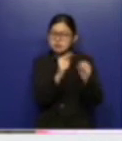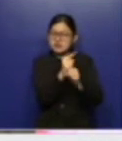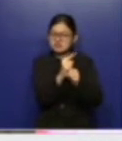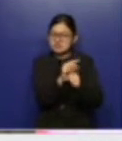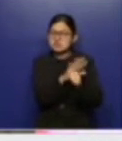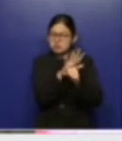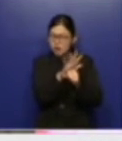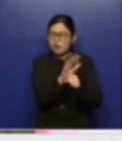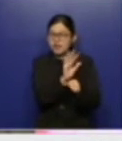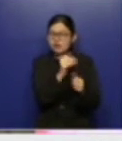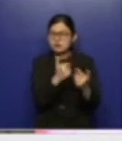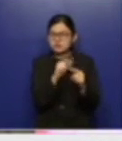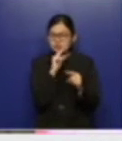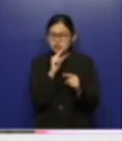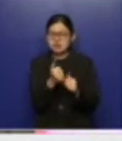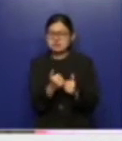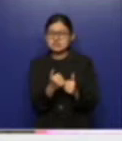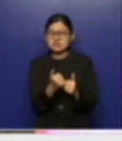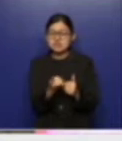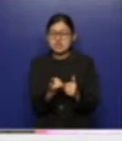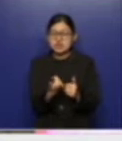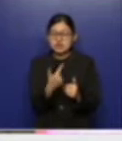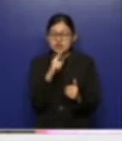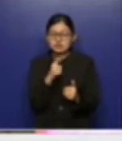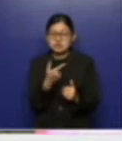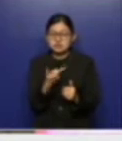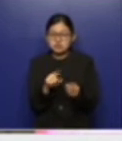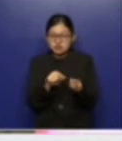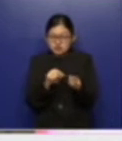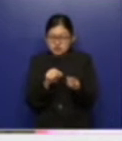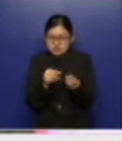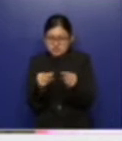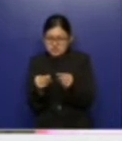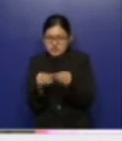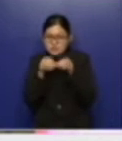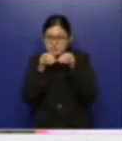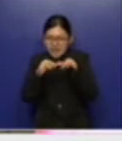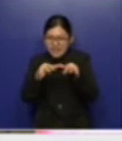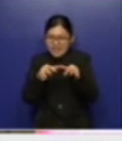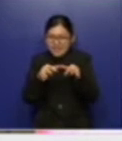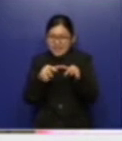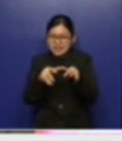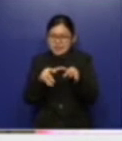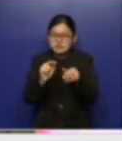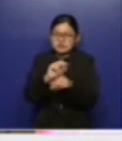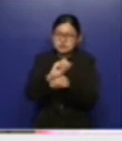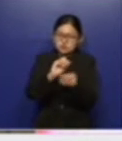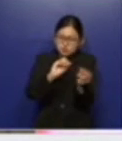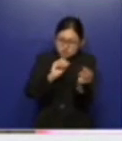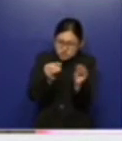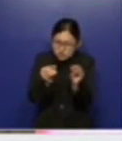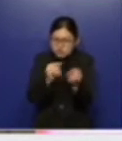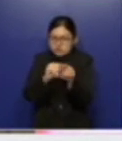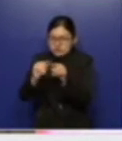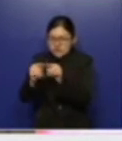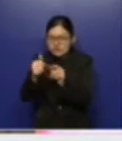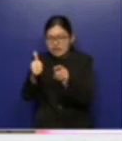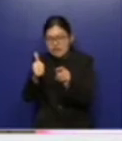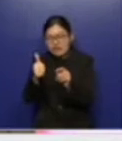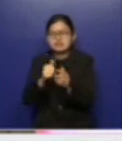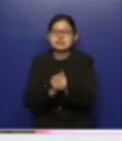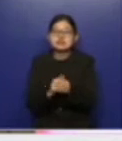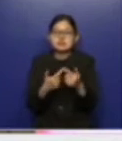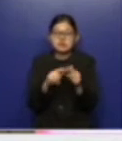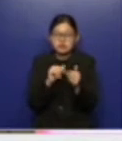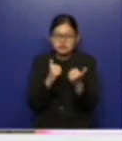ขาออกกระจายเสียงได้หรือไม่บังเอิญผมไม่ได้ติดตามรายละเอียดในกฎหมายหรือข้อบังคับ